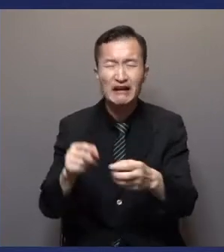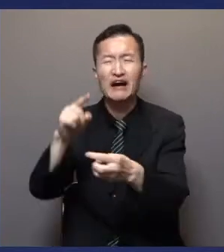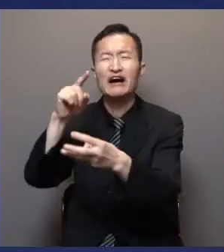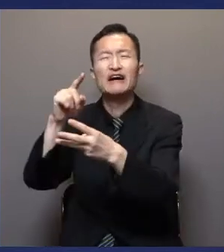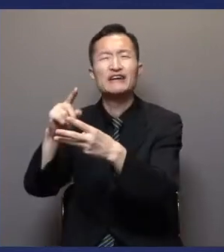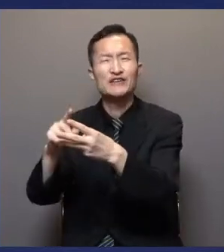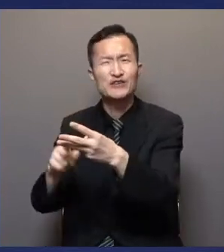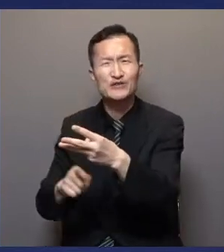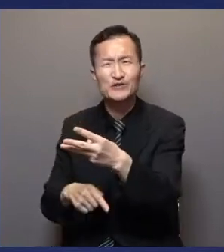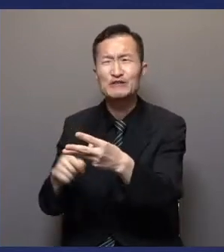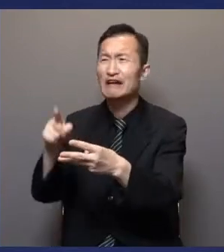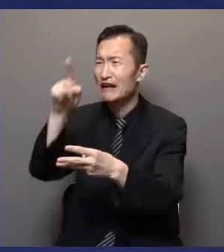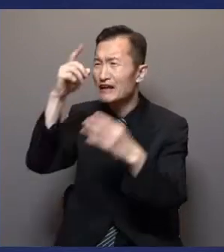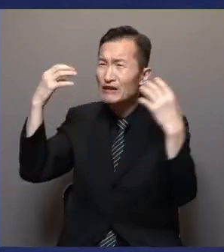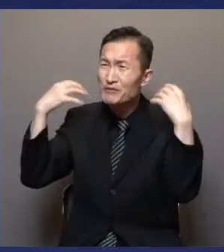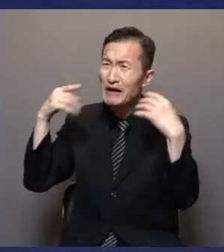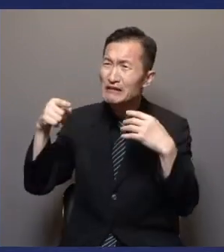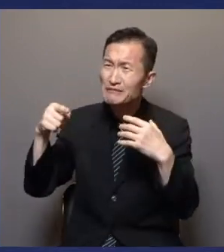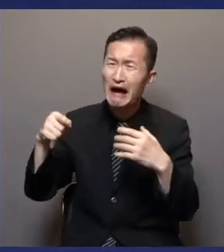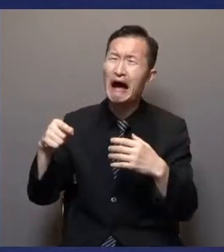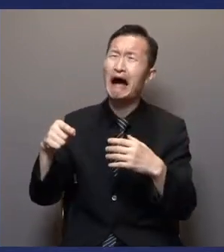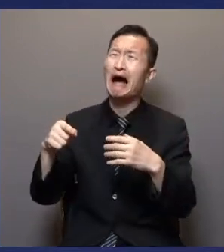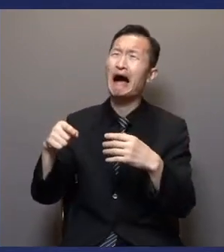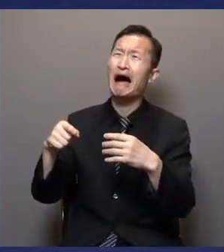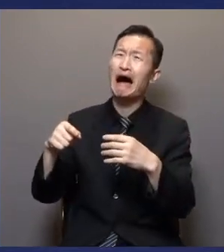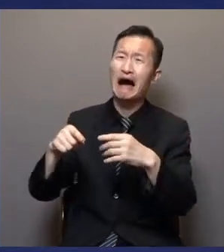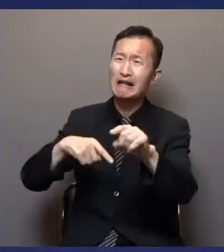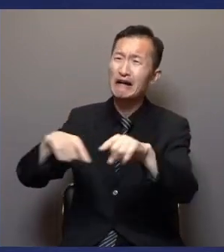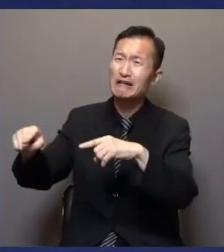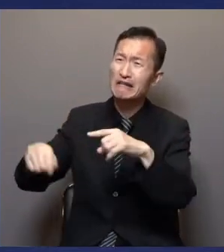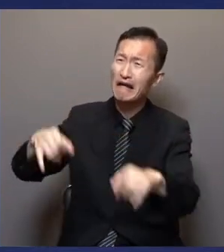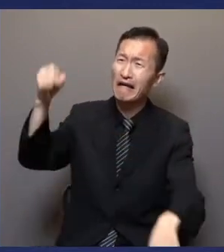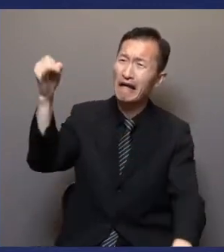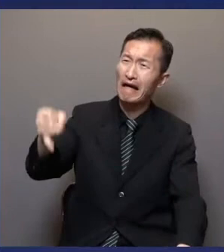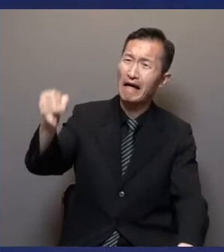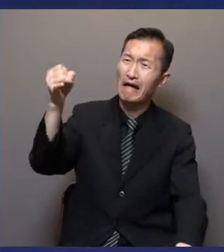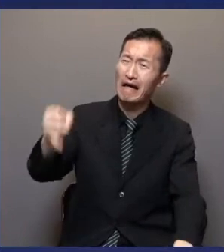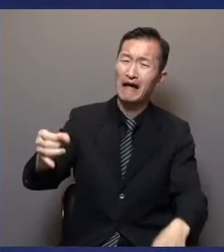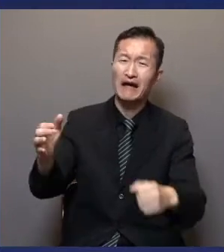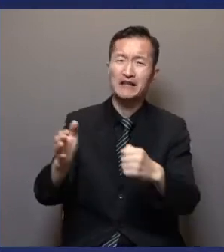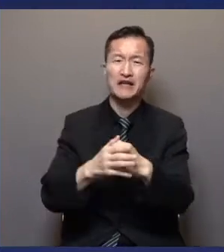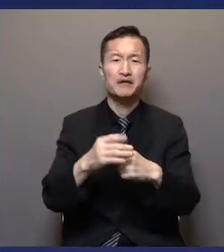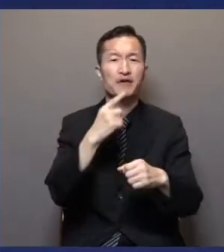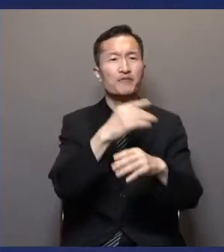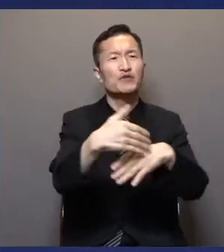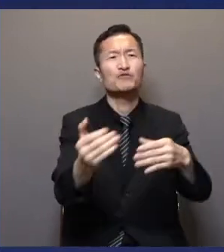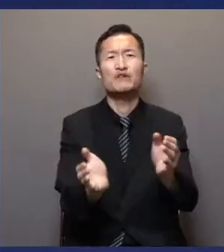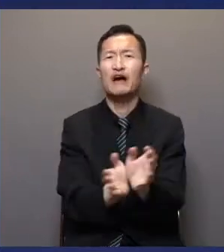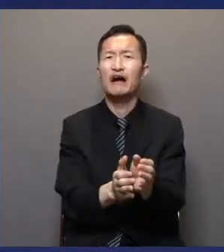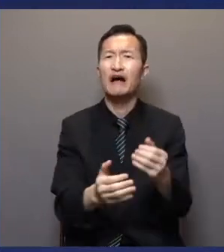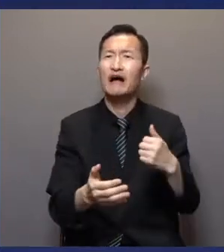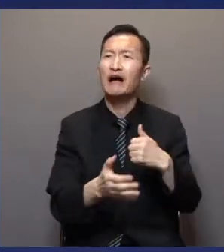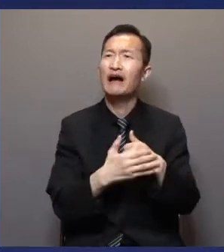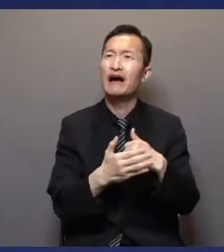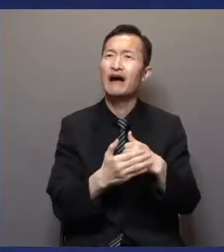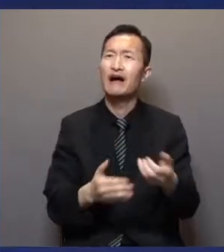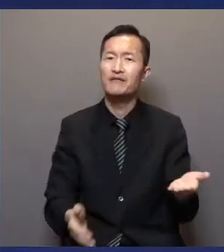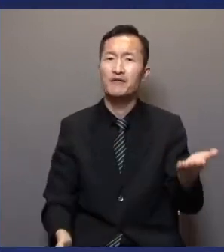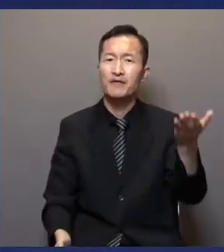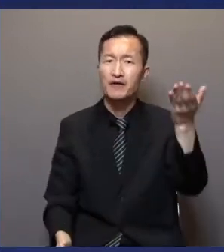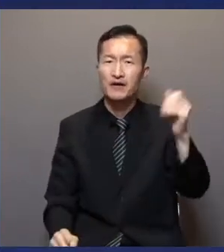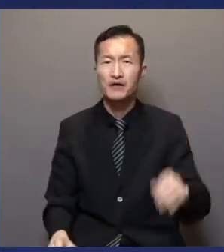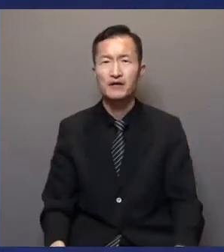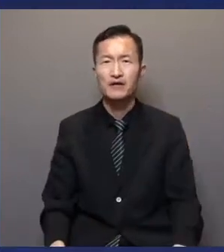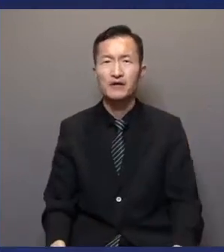윤망진창, 윤석열 정부가 워낙 엉망진창으로 국정을 운영하니까 생긴 일입니다. 허구한 날 윤핵관과